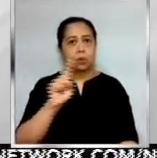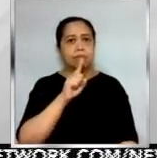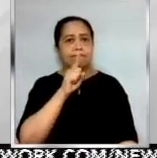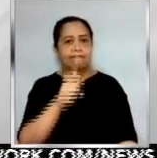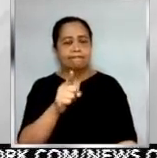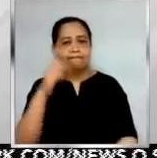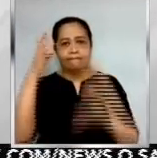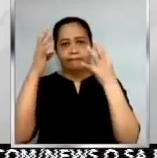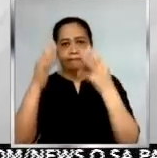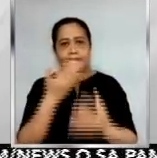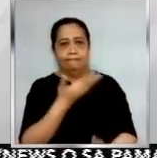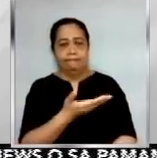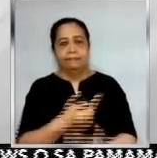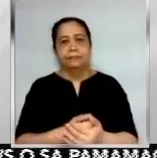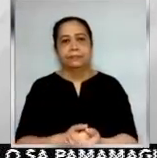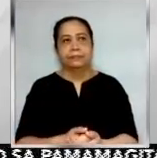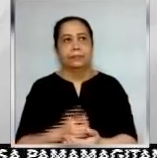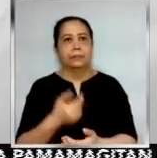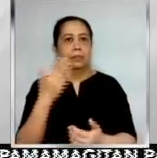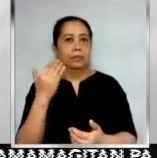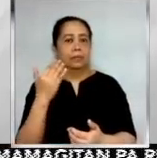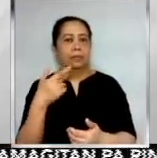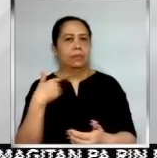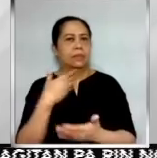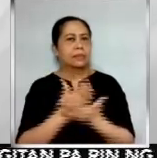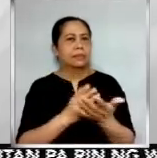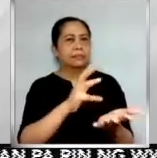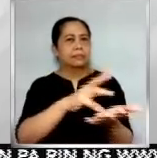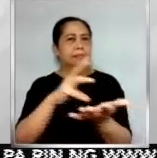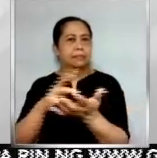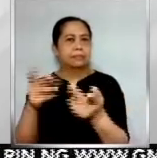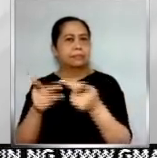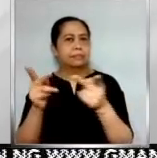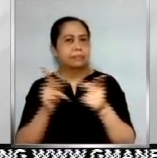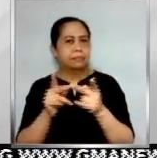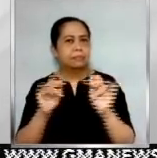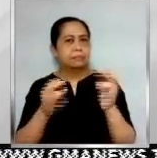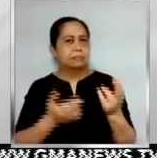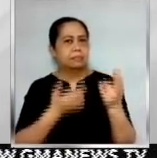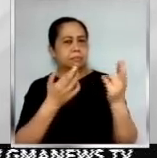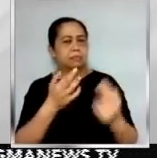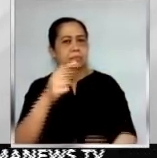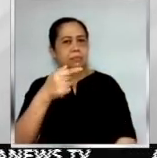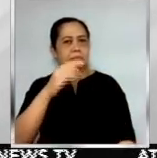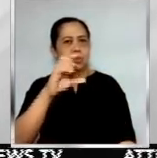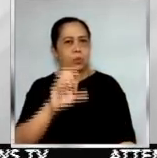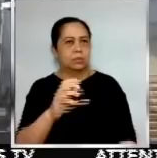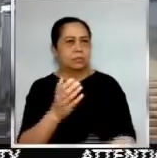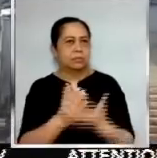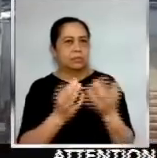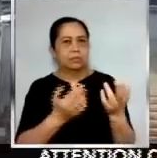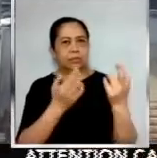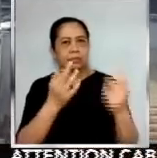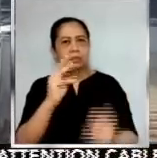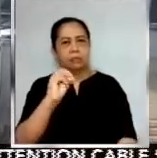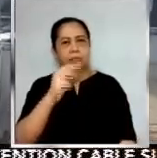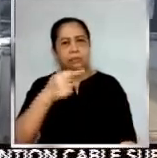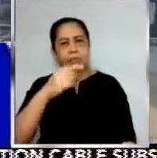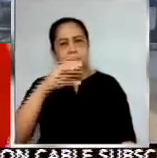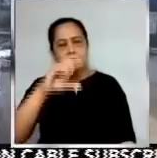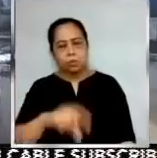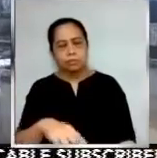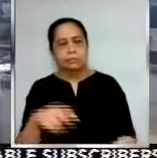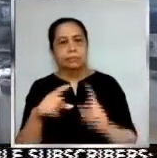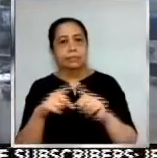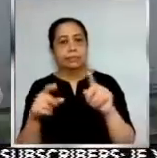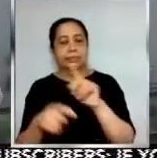no? Dahil may mga lugar na bagamat ang rekomendasyon ay GCQ, meron din rekomendasyon na MECQ. Ang Department of